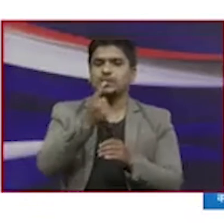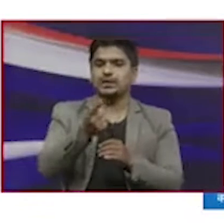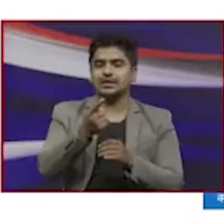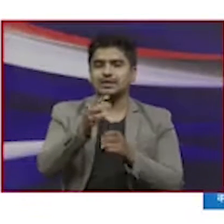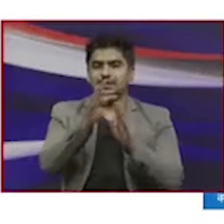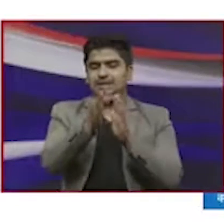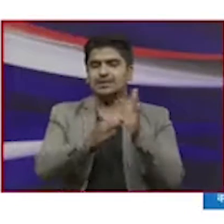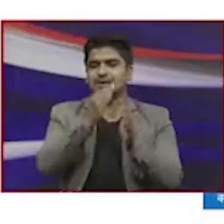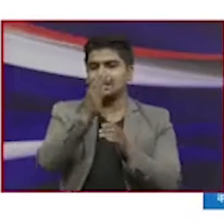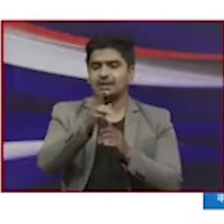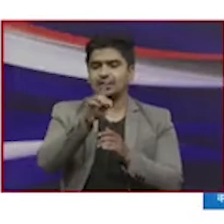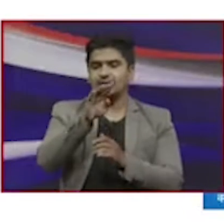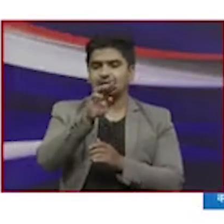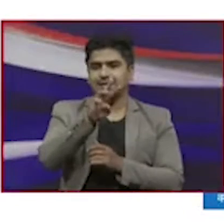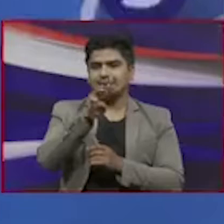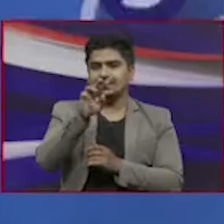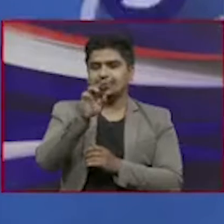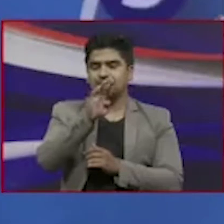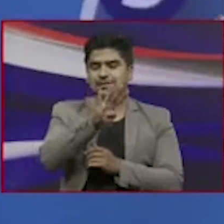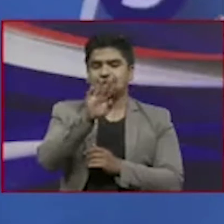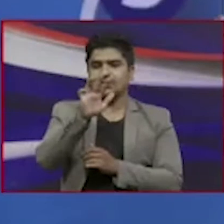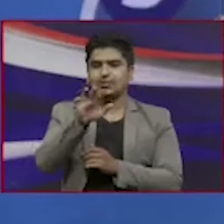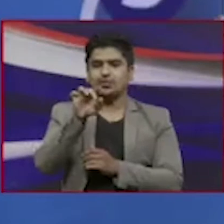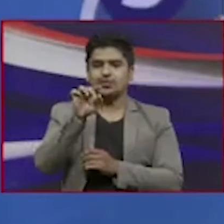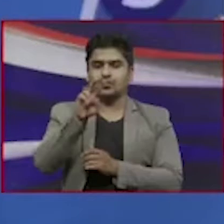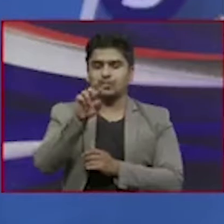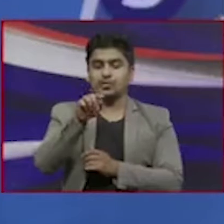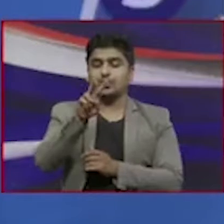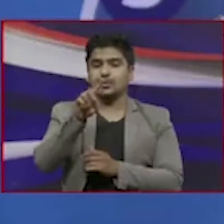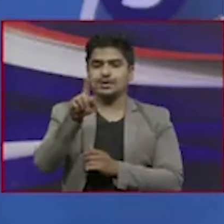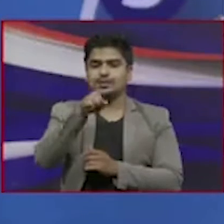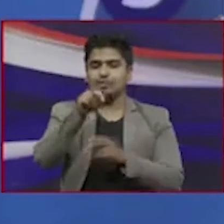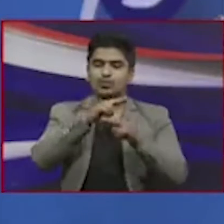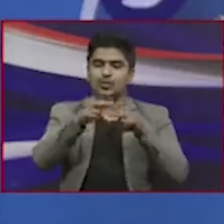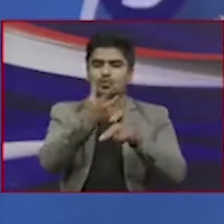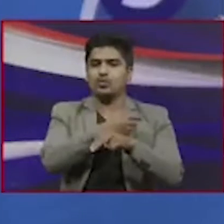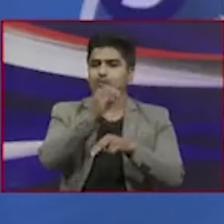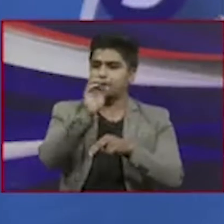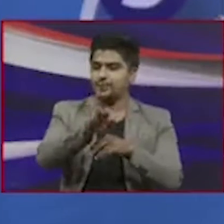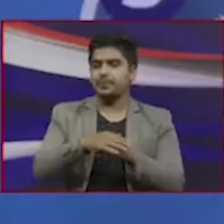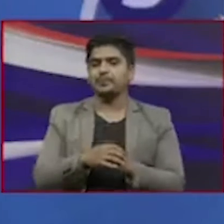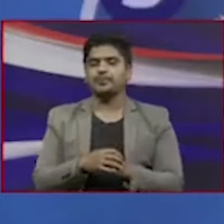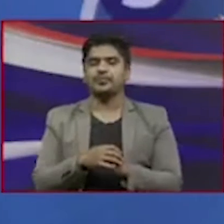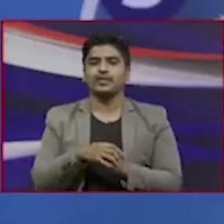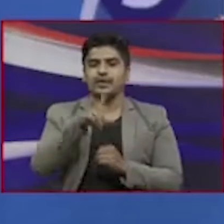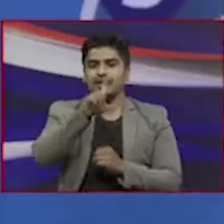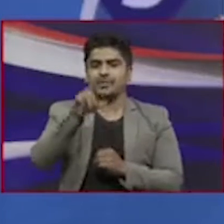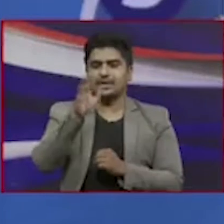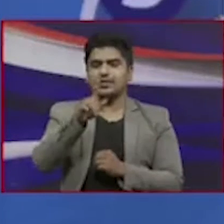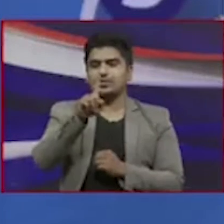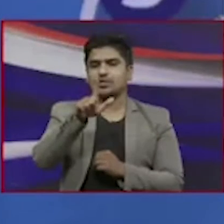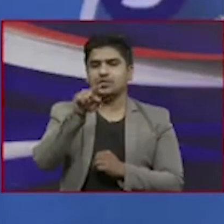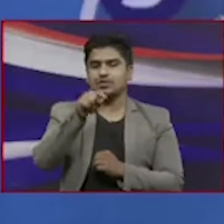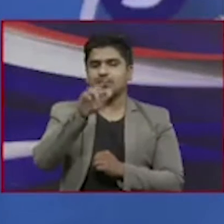भेन्टिलेटरमा रहेका छन्। 500 भन्दा बढी सक्रिय संक्रमित रहेका जिल्लाहरूमा मोरङ, सुनसरी, झापा, काठमाडौँ,